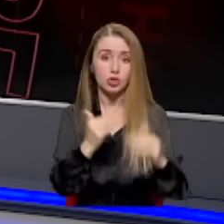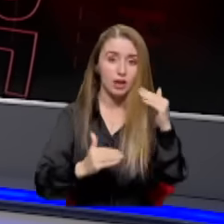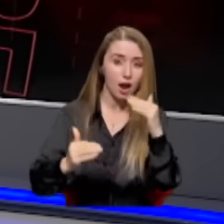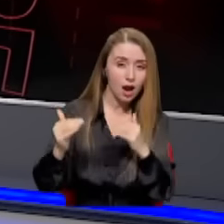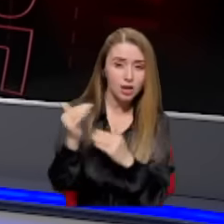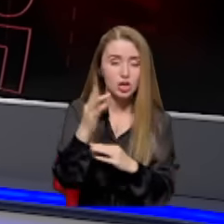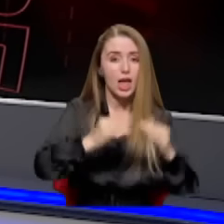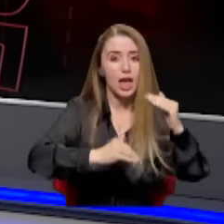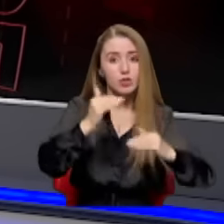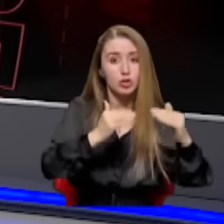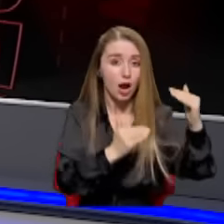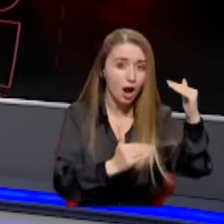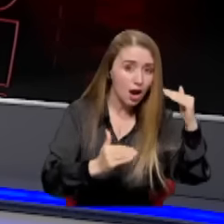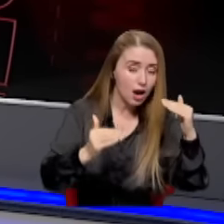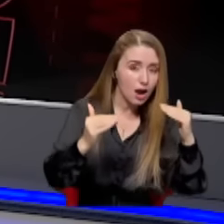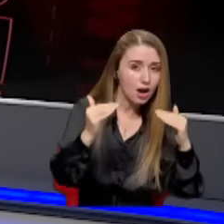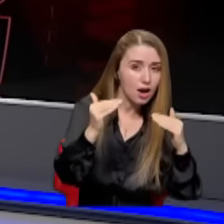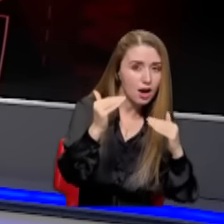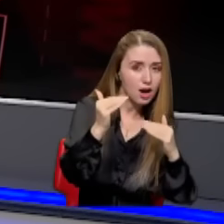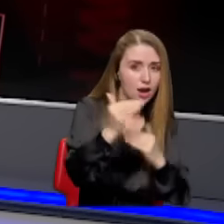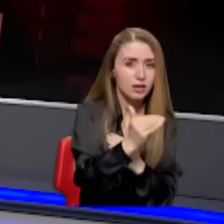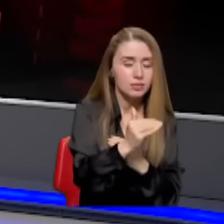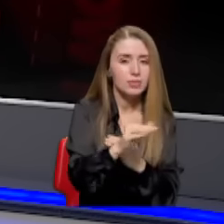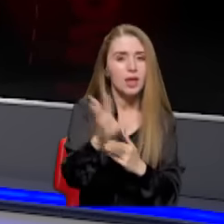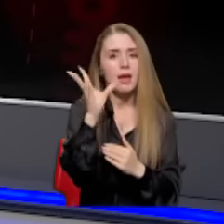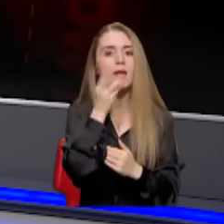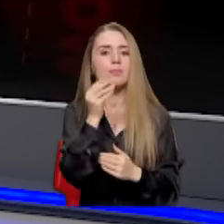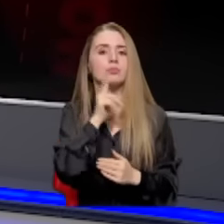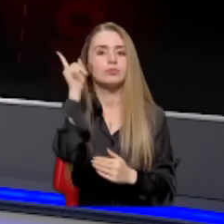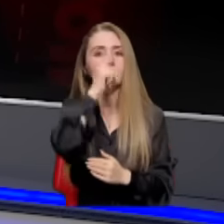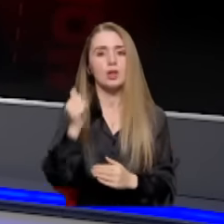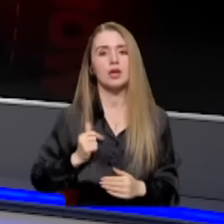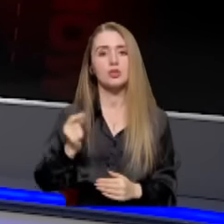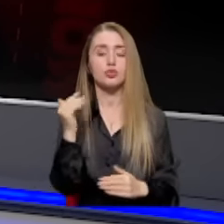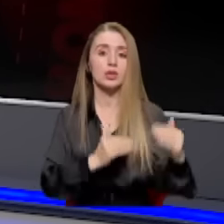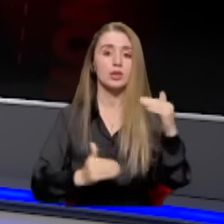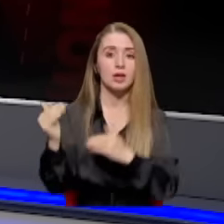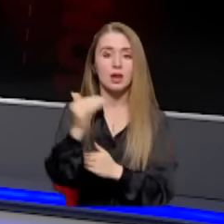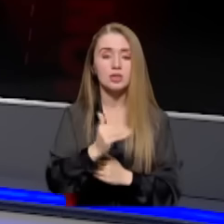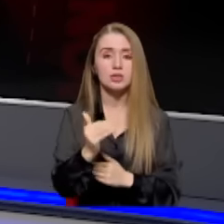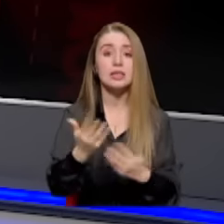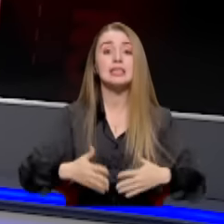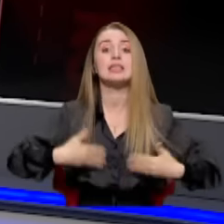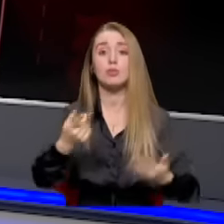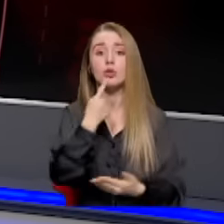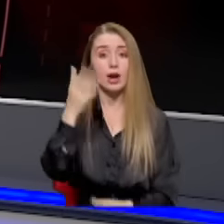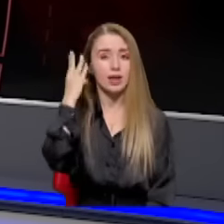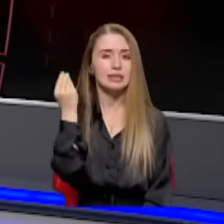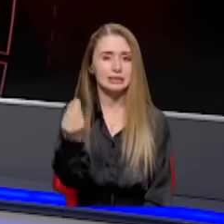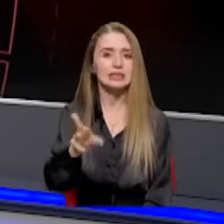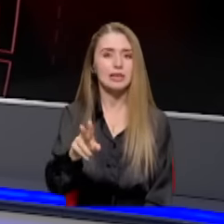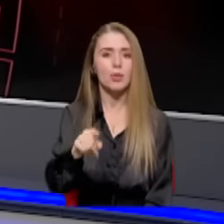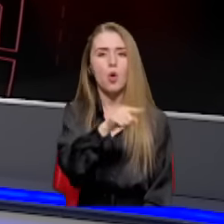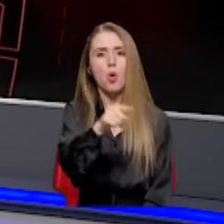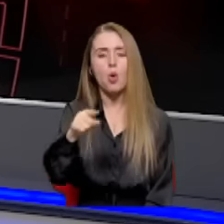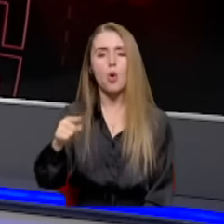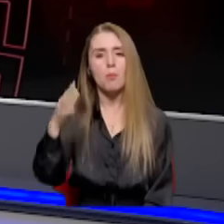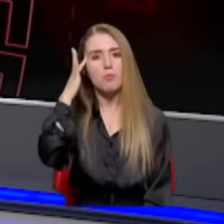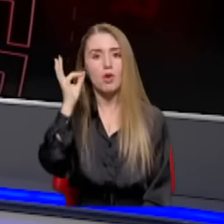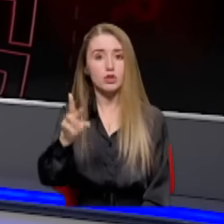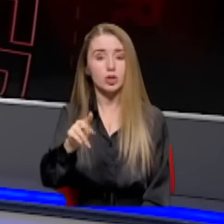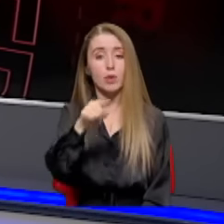artışının enflasyonu artıracağı ezberi nedeniyle asgari ücret artışına karşı çıkıyorlar diyor. Anladığınız üzere pek çok iktisatçı gibi